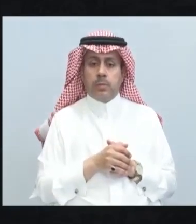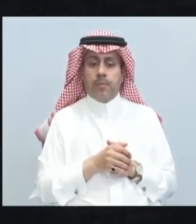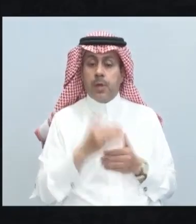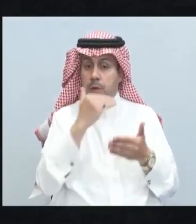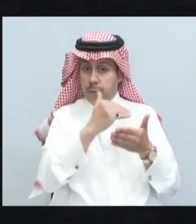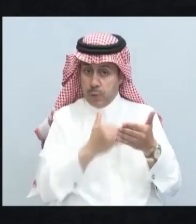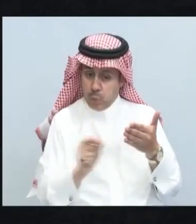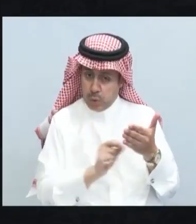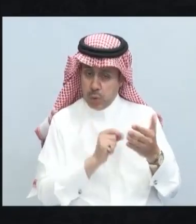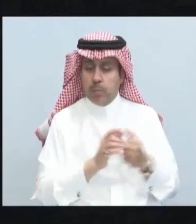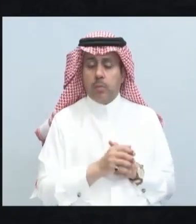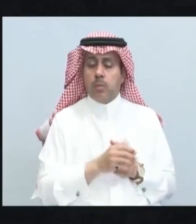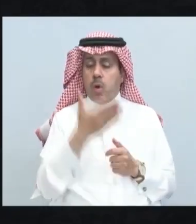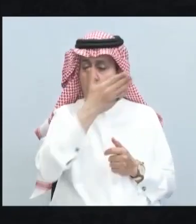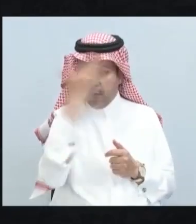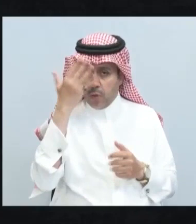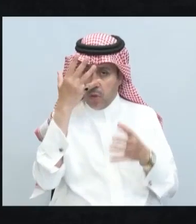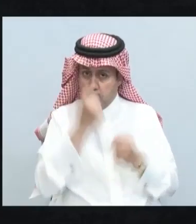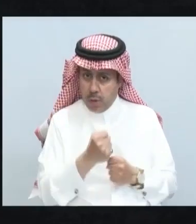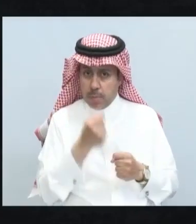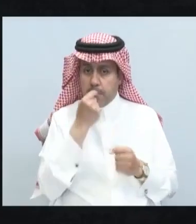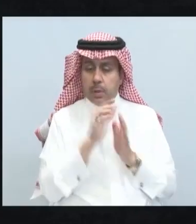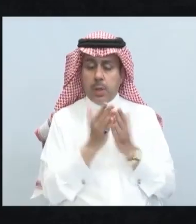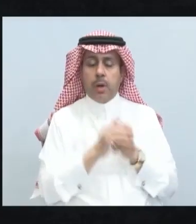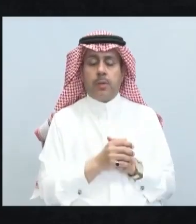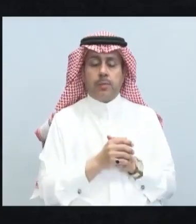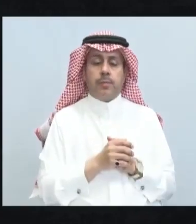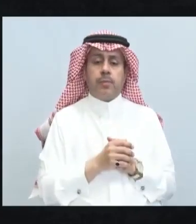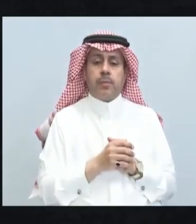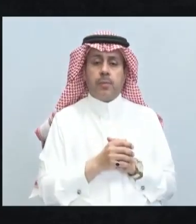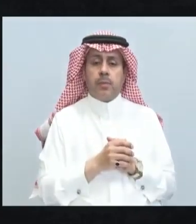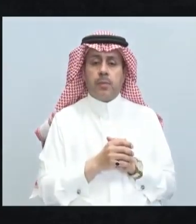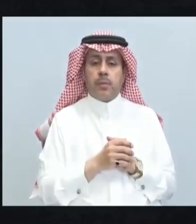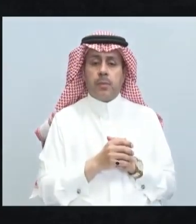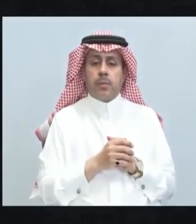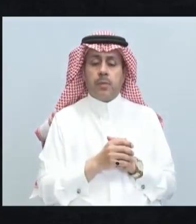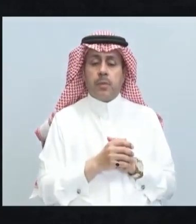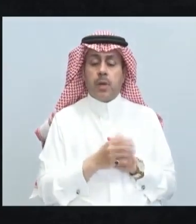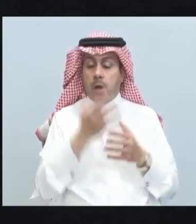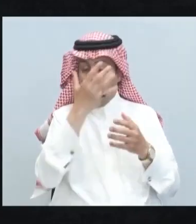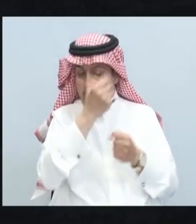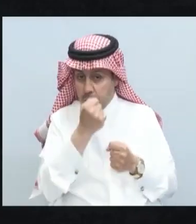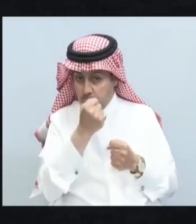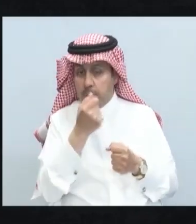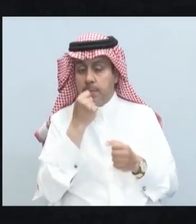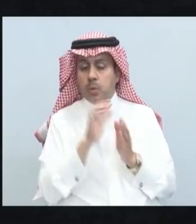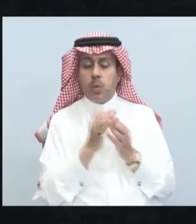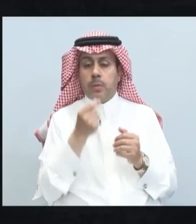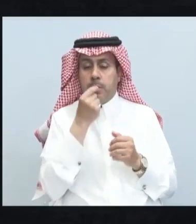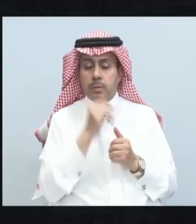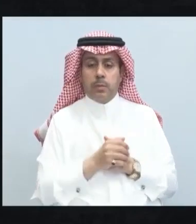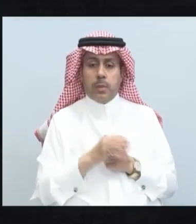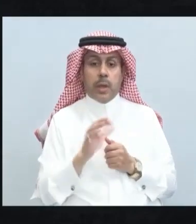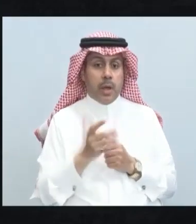سطوره كل ذلك من حفظ حظ كتاب الله جل وعلا طيب اذا حفظوا القران